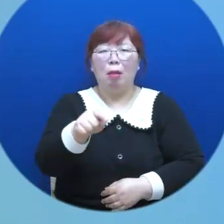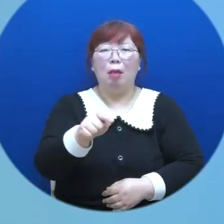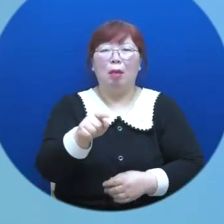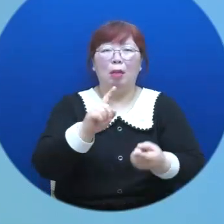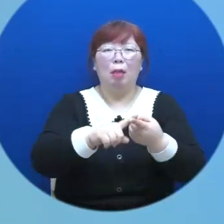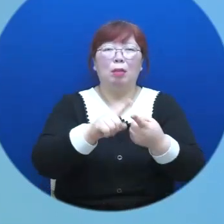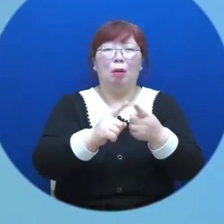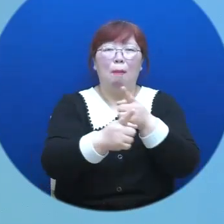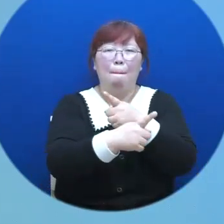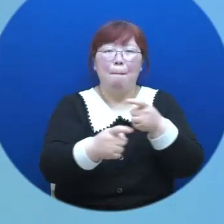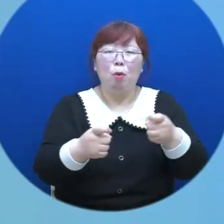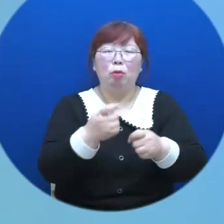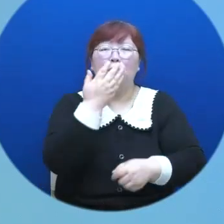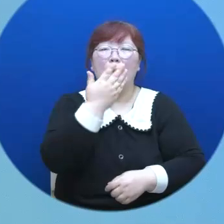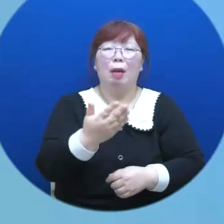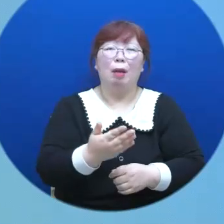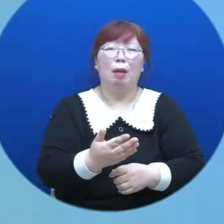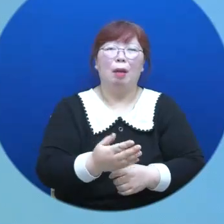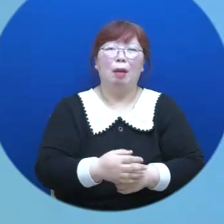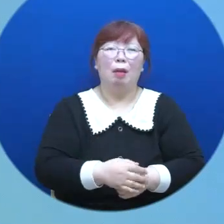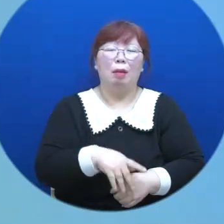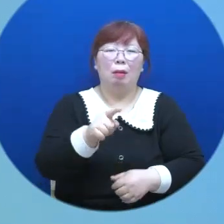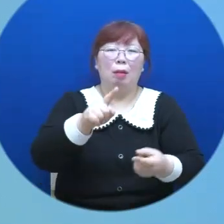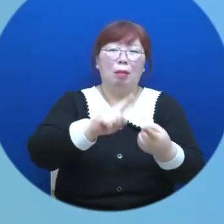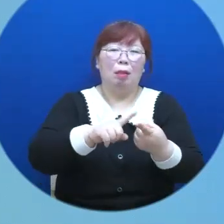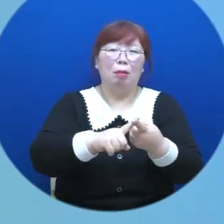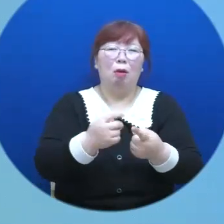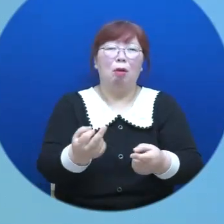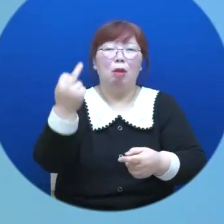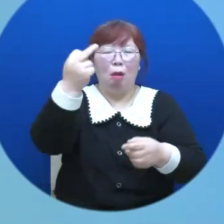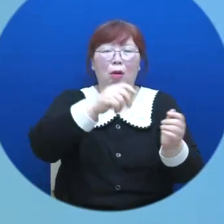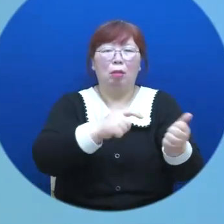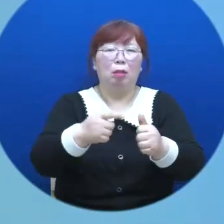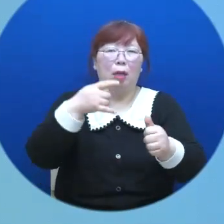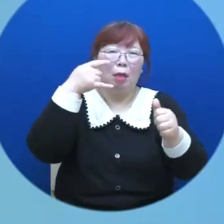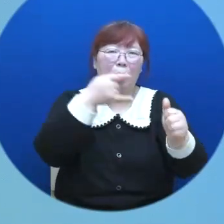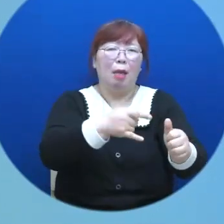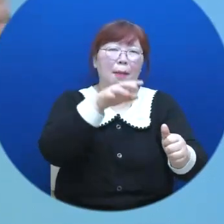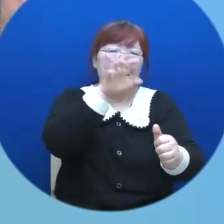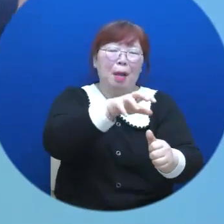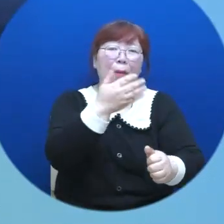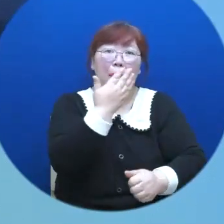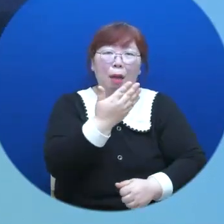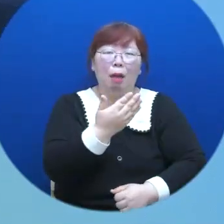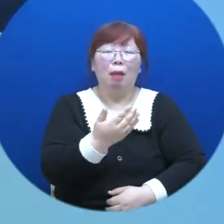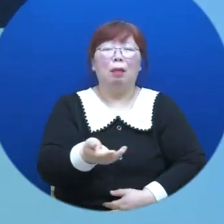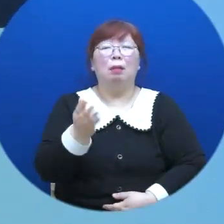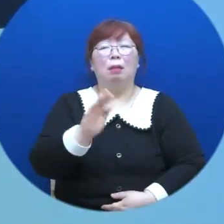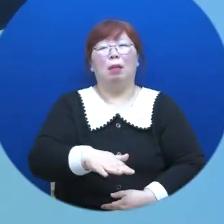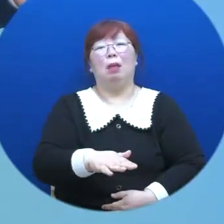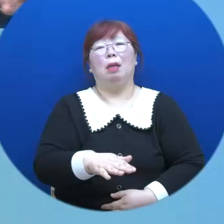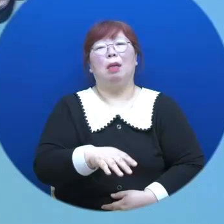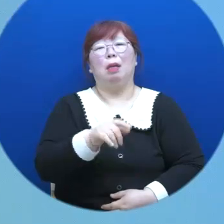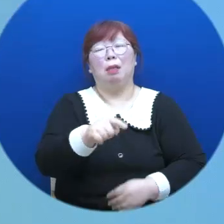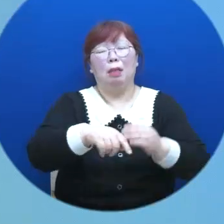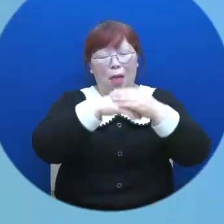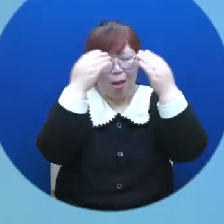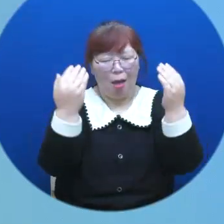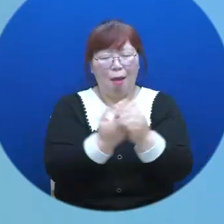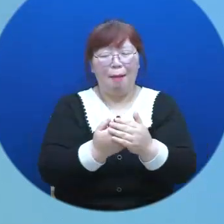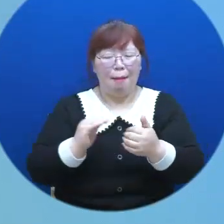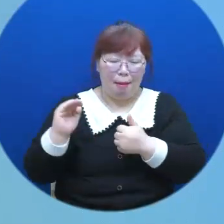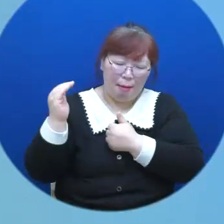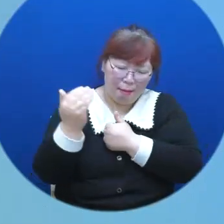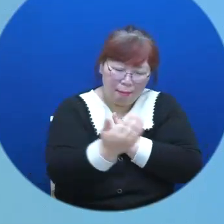복수할 수 있잖아. 혼낼 수 있잖아. 그런데 성경은 뭐다? 그들을 다 품어주는 거야.